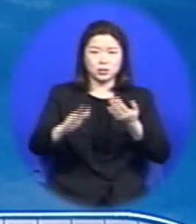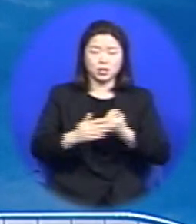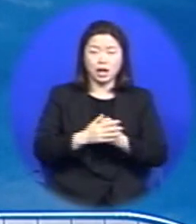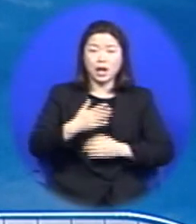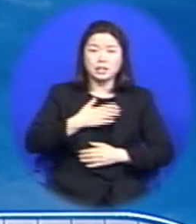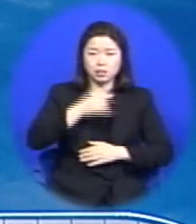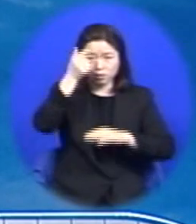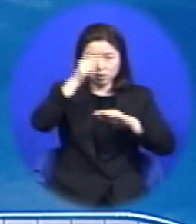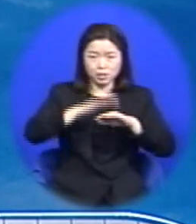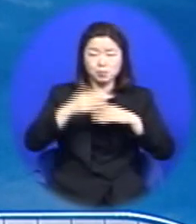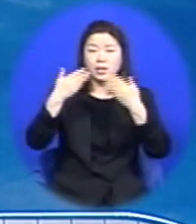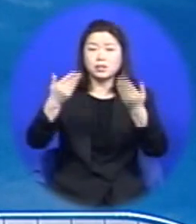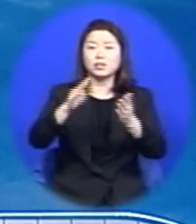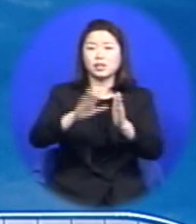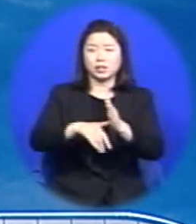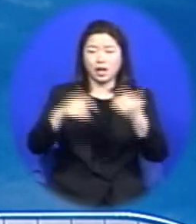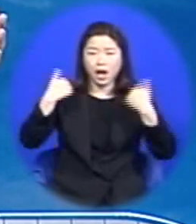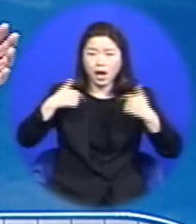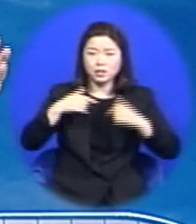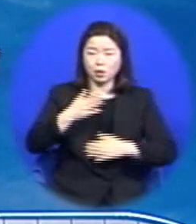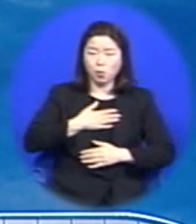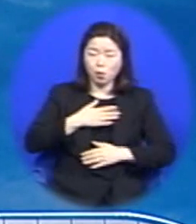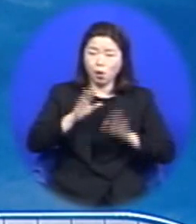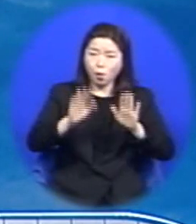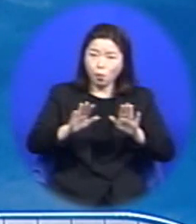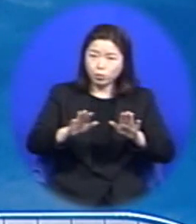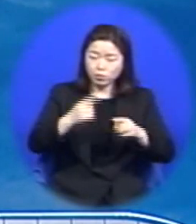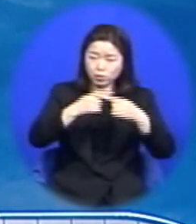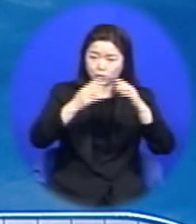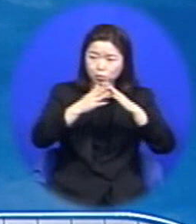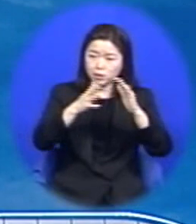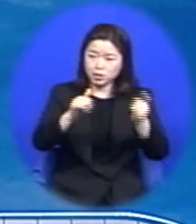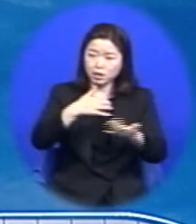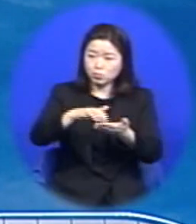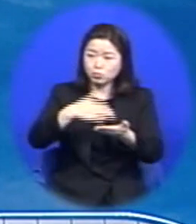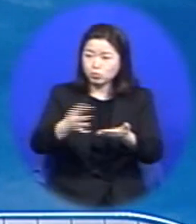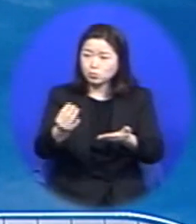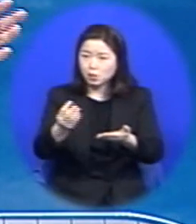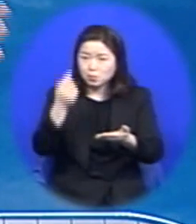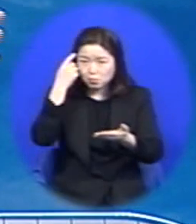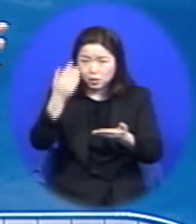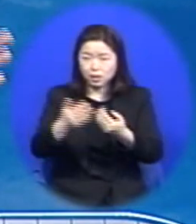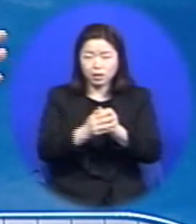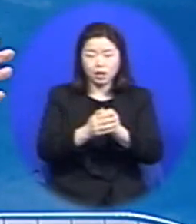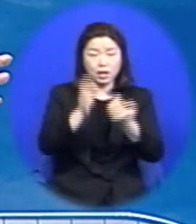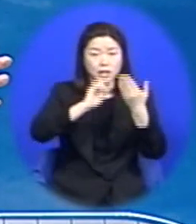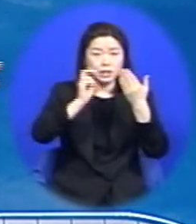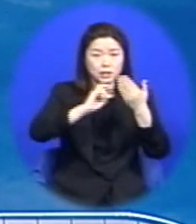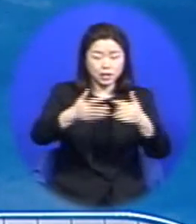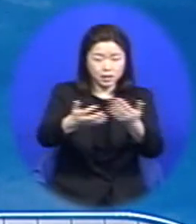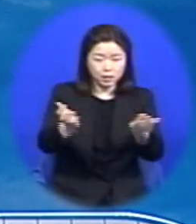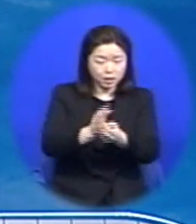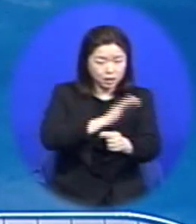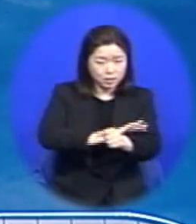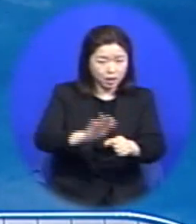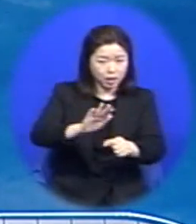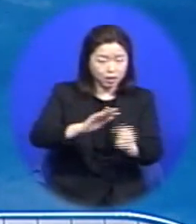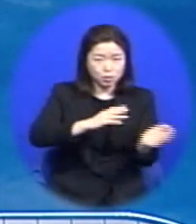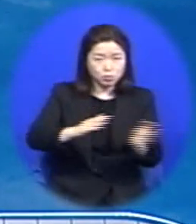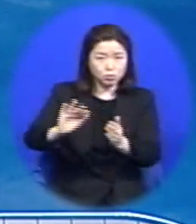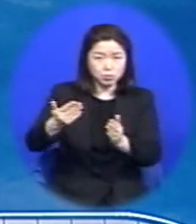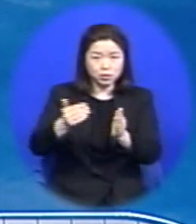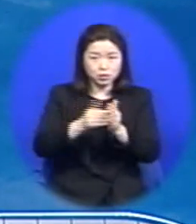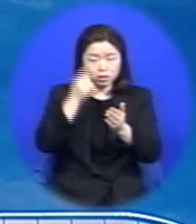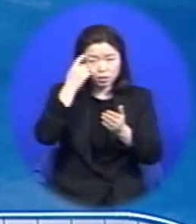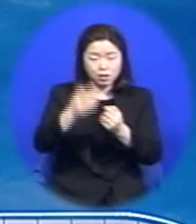저는 예배 드릴 때 항상 오늘 교인이 몇 명 왔나? 오늘 찬양대는 잘 준비했나? 오늘